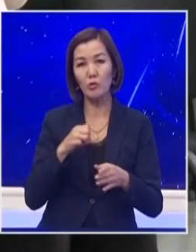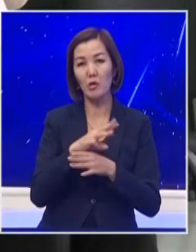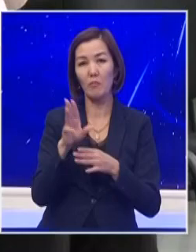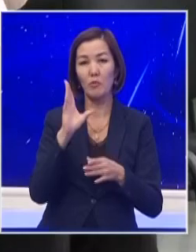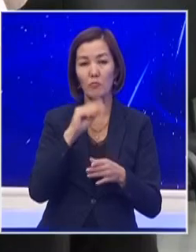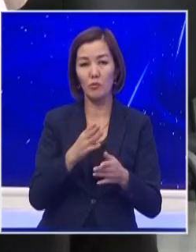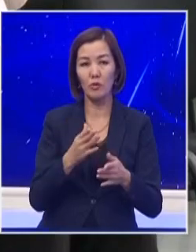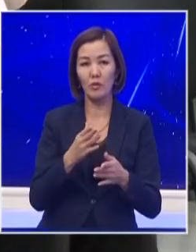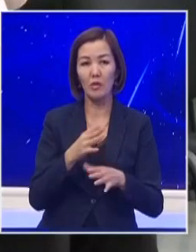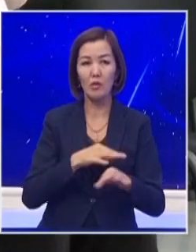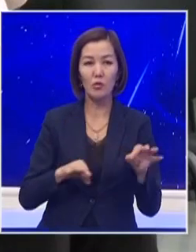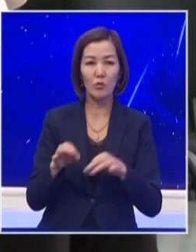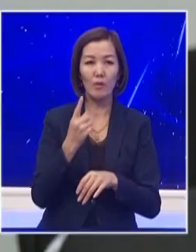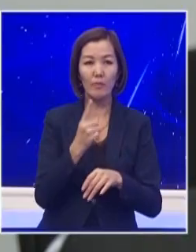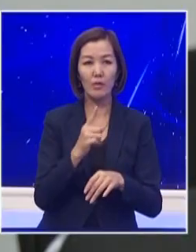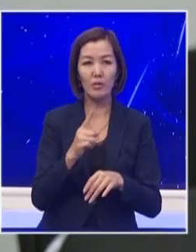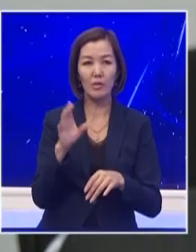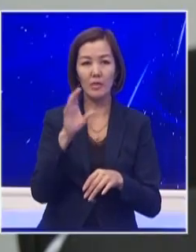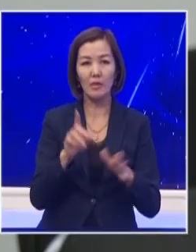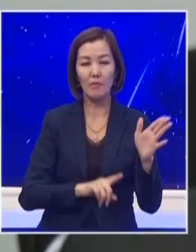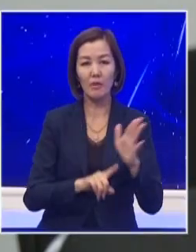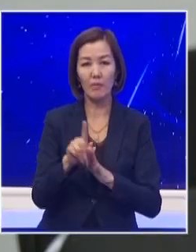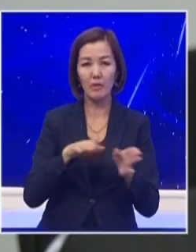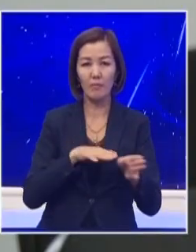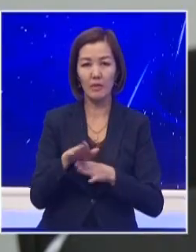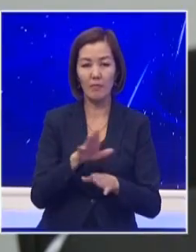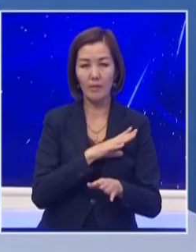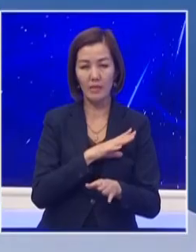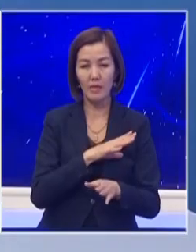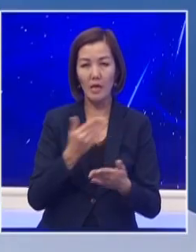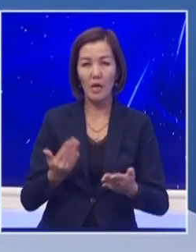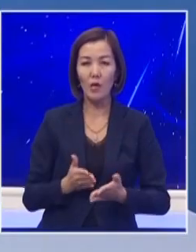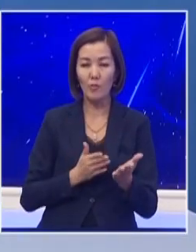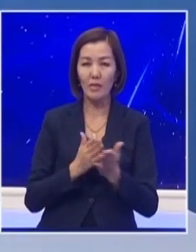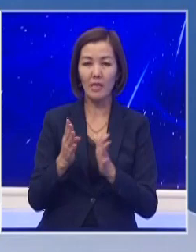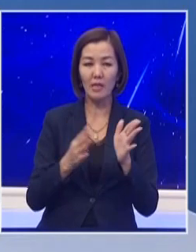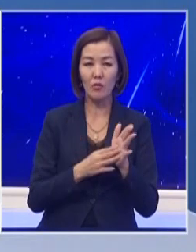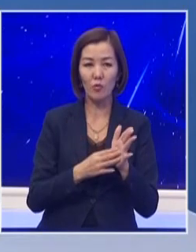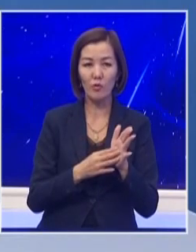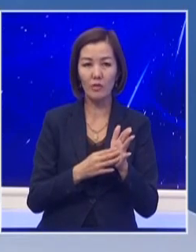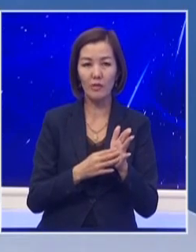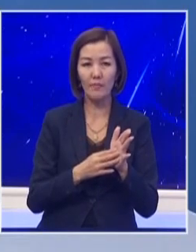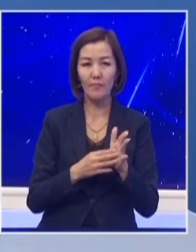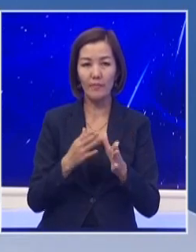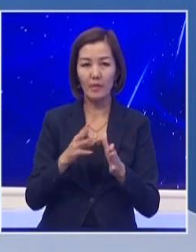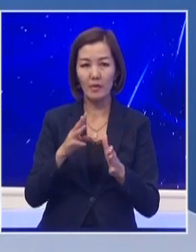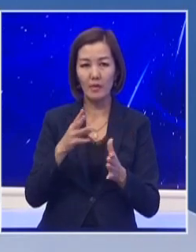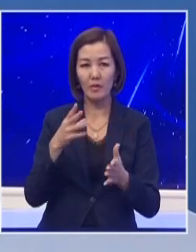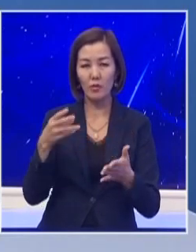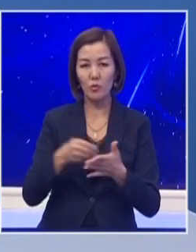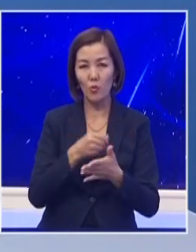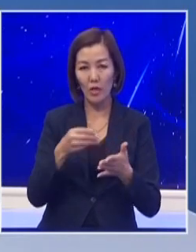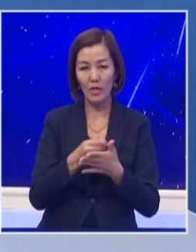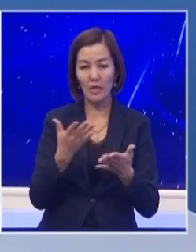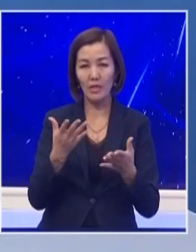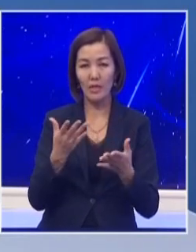жәрдемақыларын. Пилоттық жоба 1-ші қыркүйектен бастап іске аса бастады. Қазіргі таңда осы әлеуметтік саладағы 9 жәрдемақы бойынша жүріп жатыр.